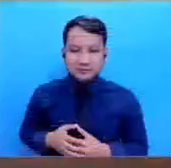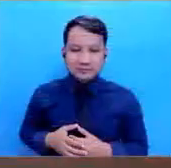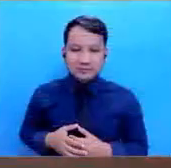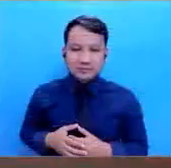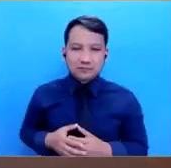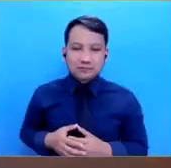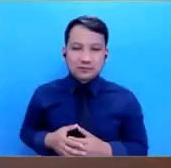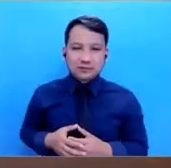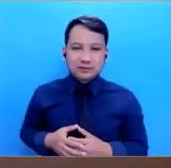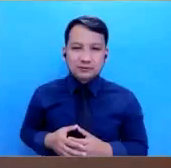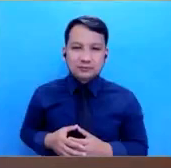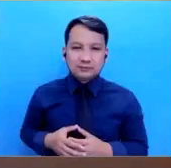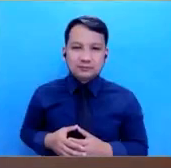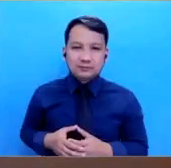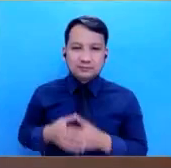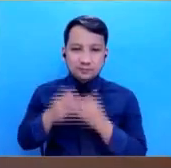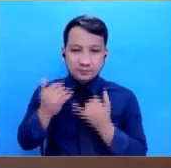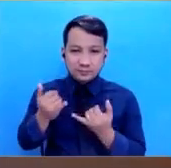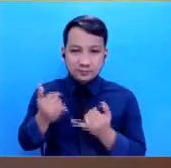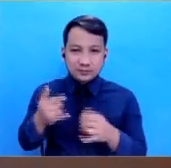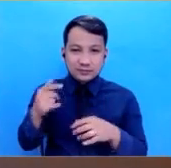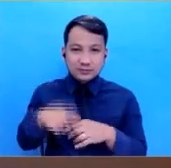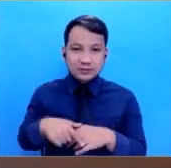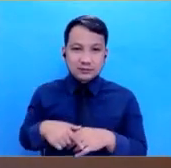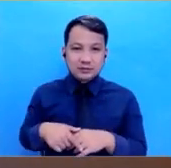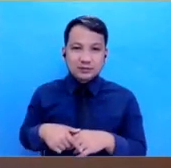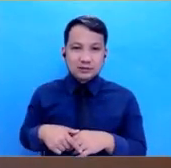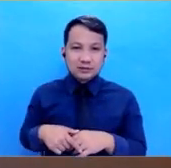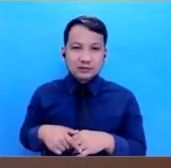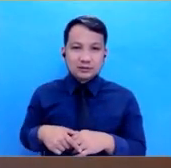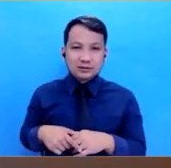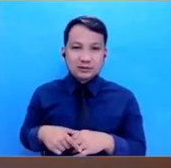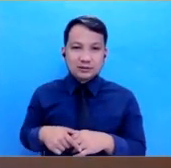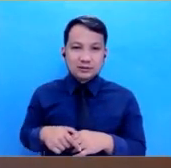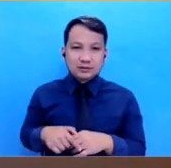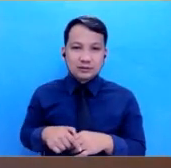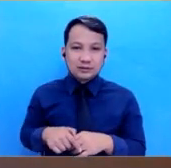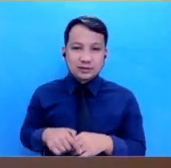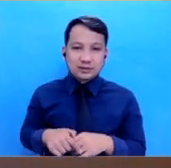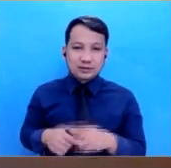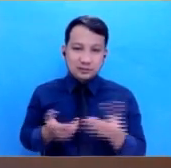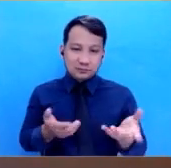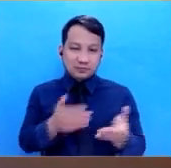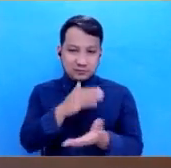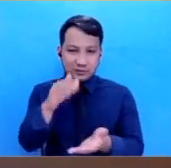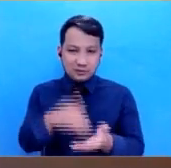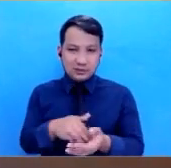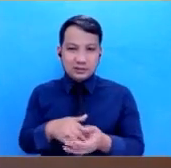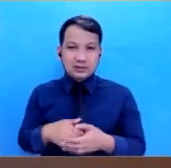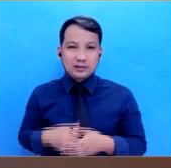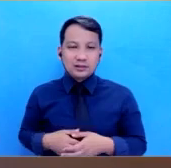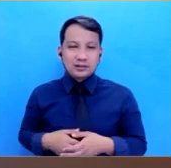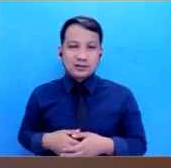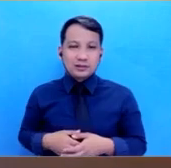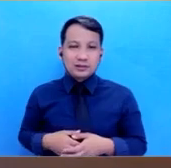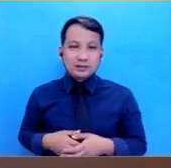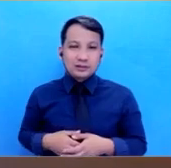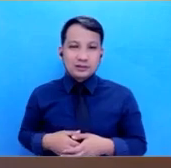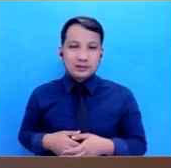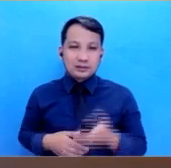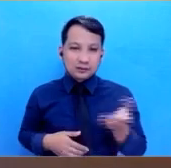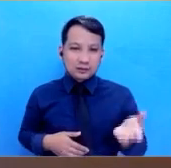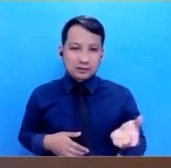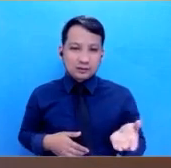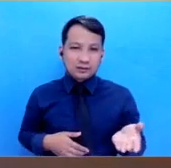Bakit kami? Saan pag-angkas? Itong anting. Itong anting. Tunga ko no.